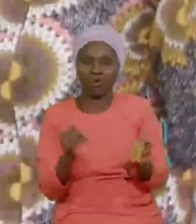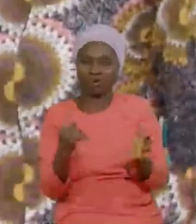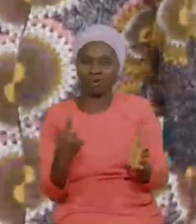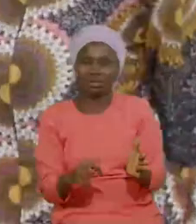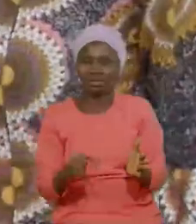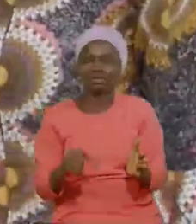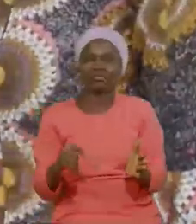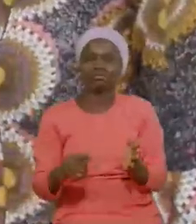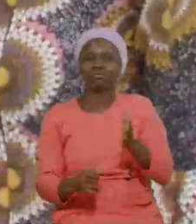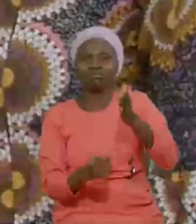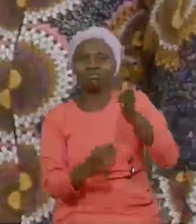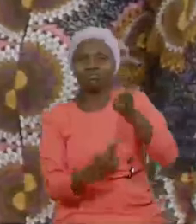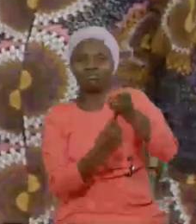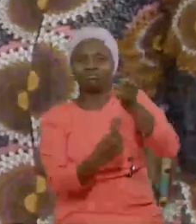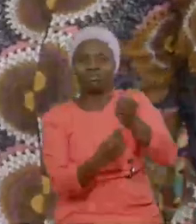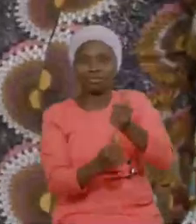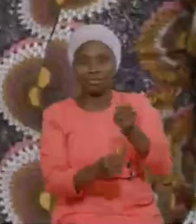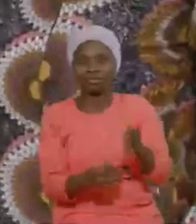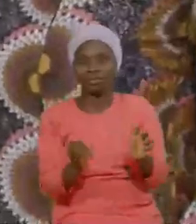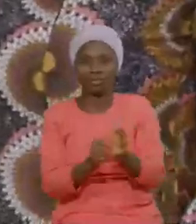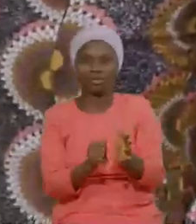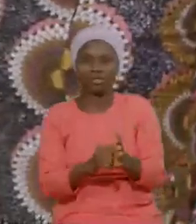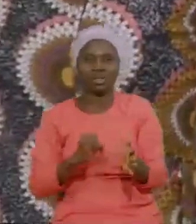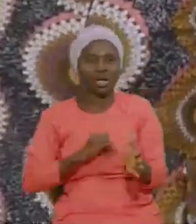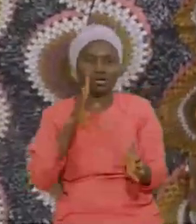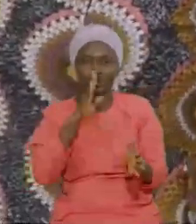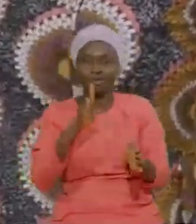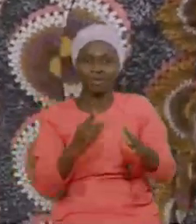Je veux être champion.